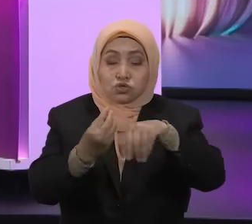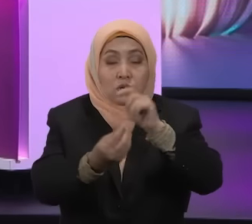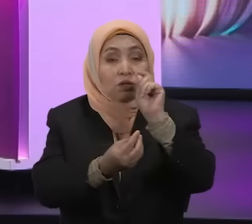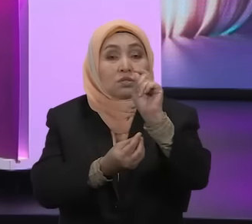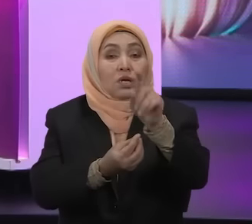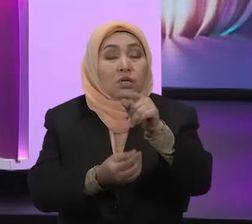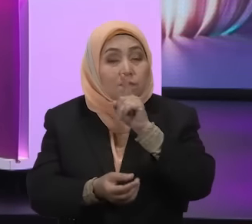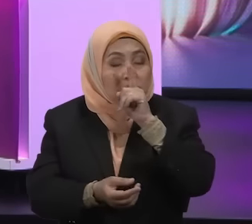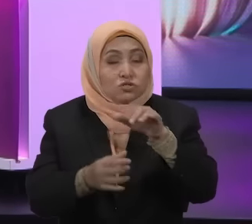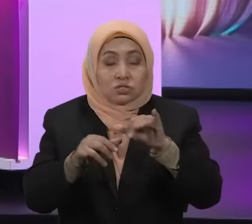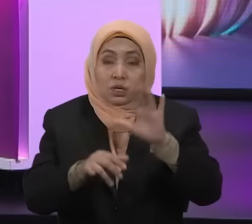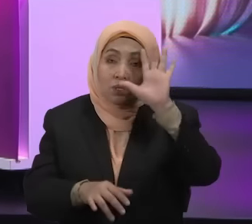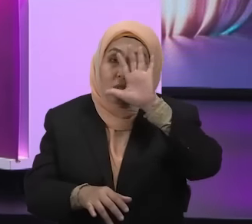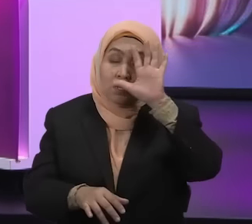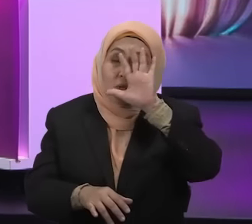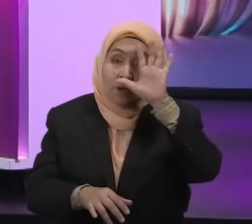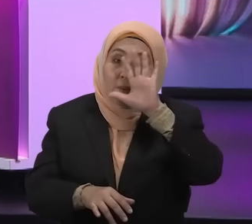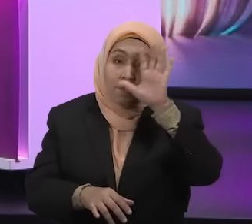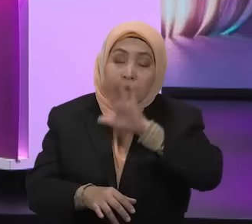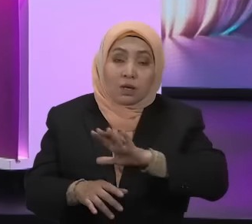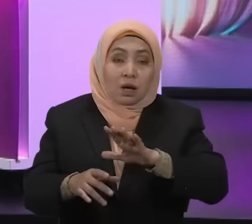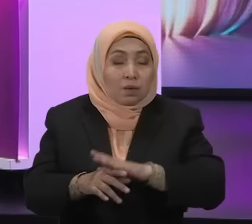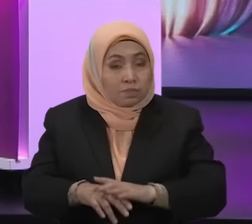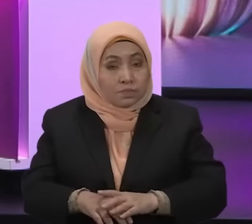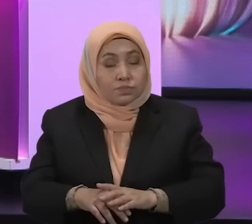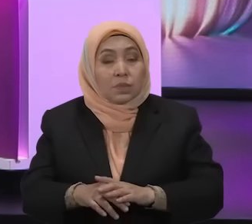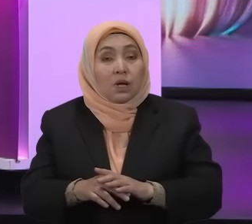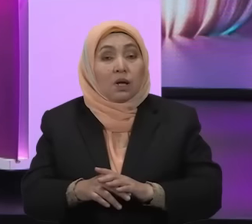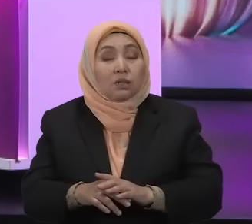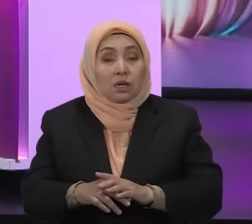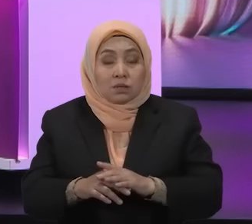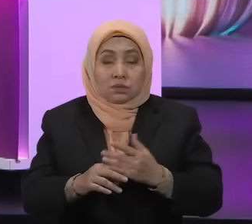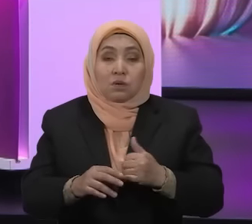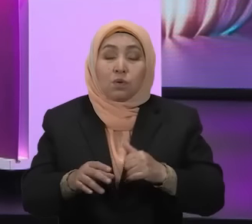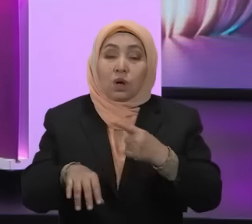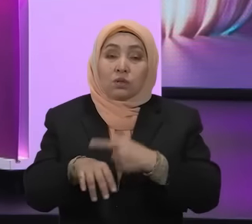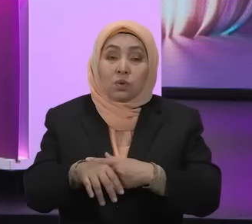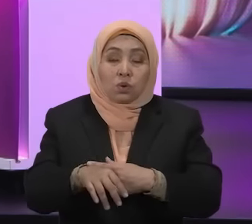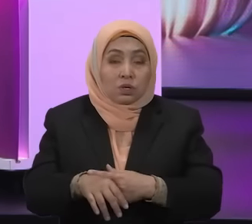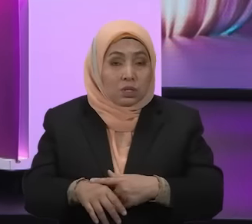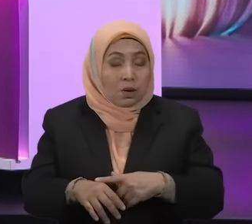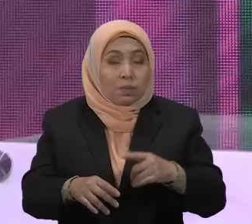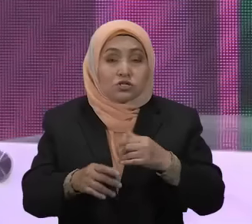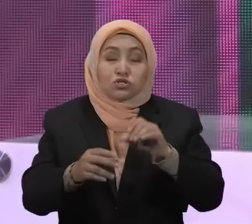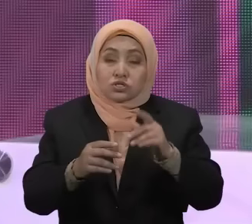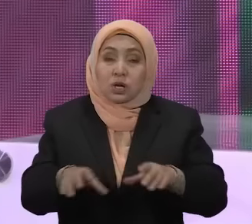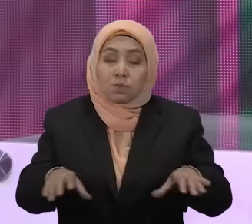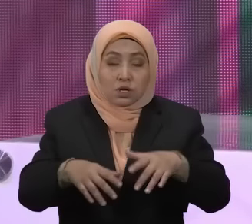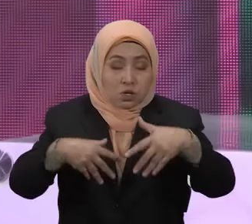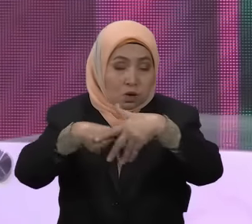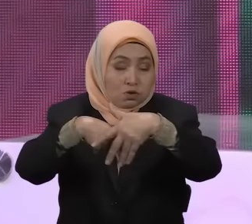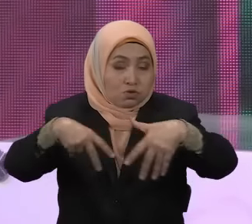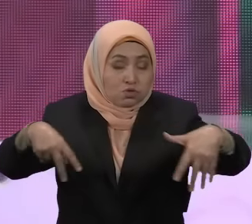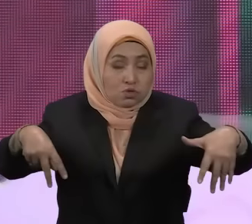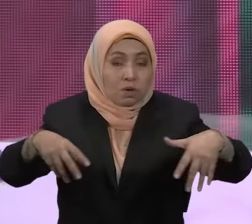haji, pasti masih terbayang saat tawaf, saat stau, saat nak mendirikan saf ketika